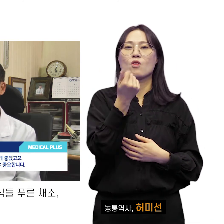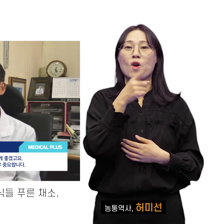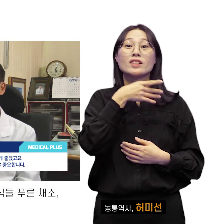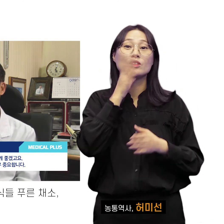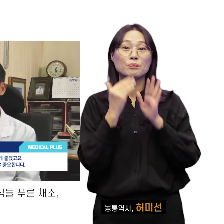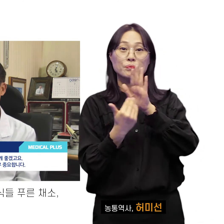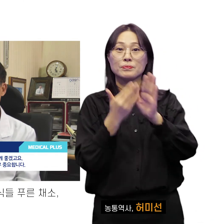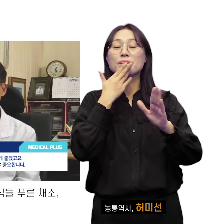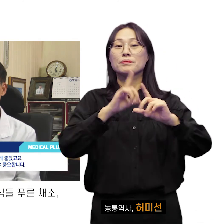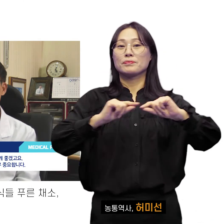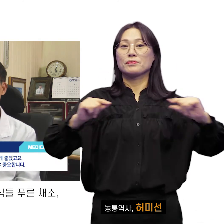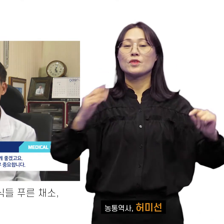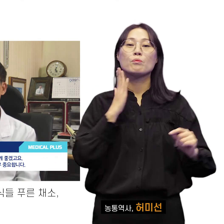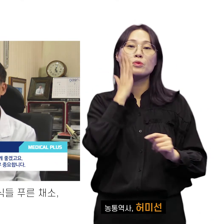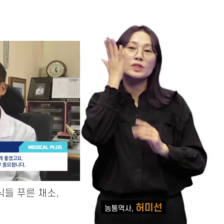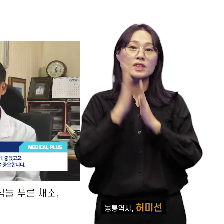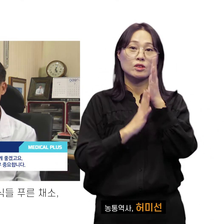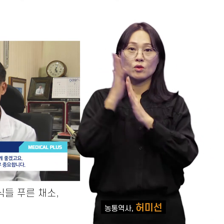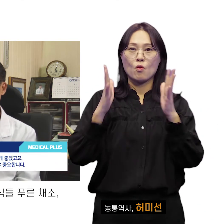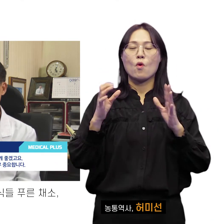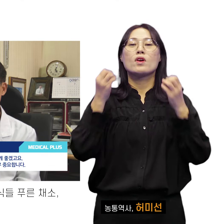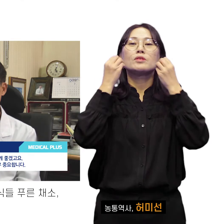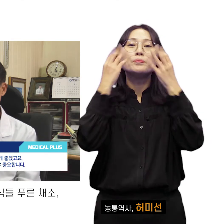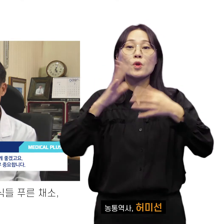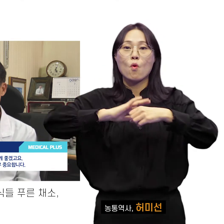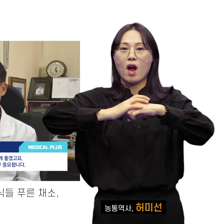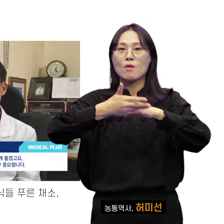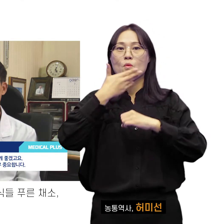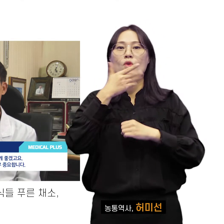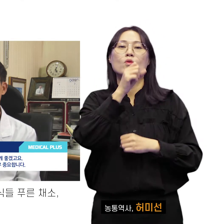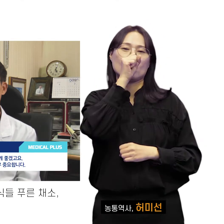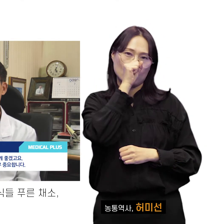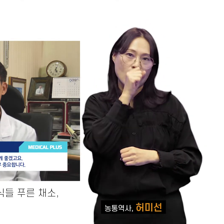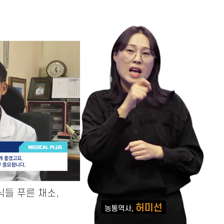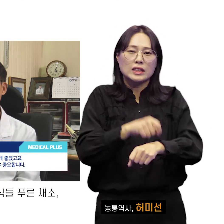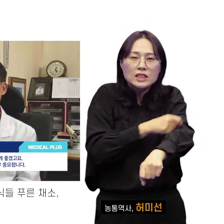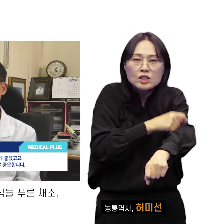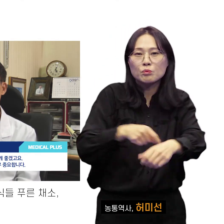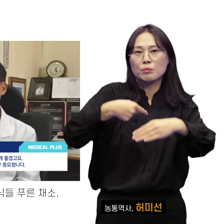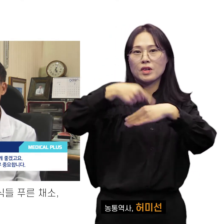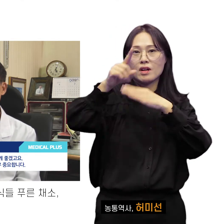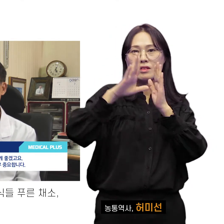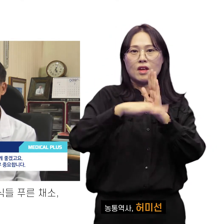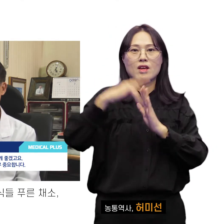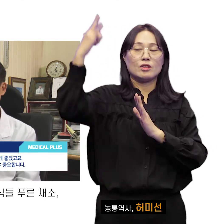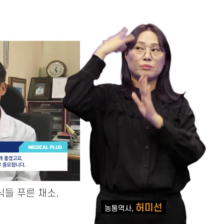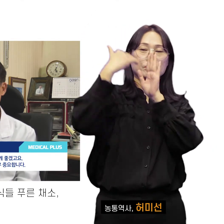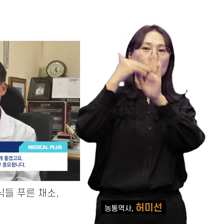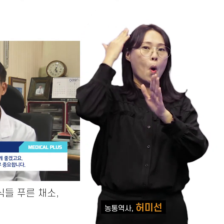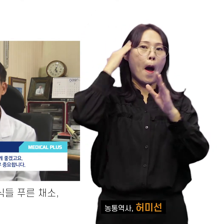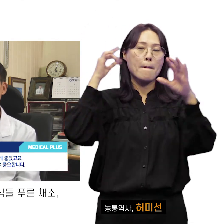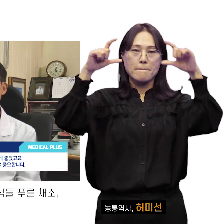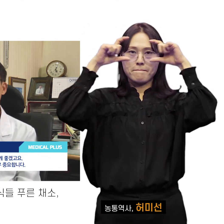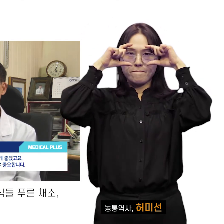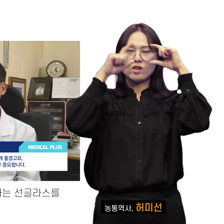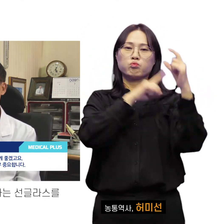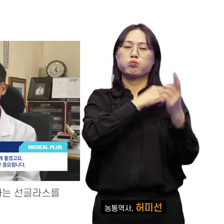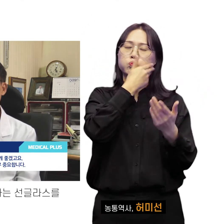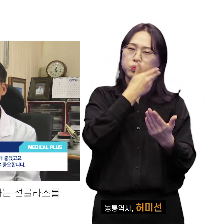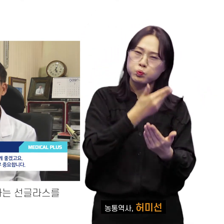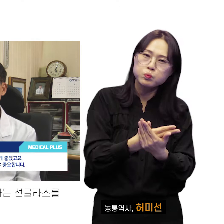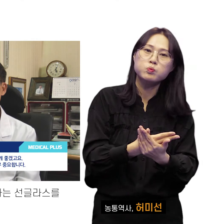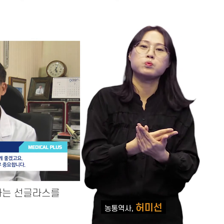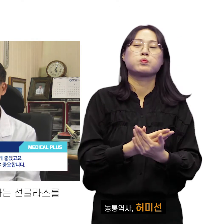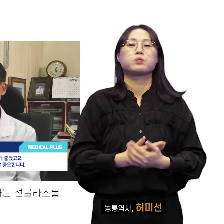좋은 우리 항산화 음식들, 푸른 채소, 신선한 과일 드시는 게 더 좋겠고요.